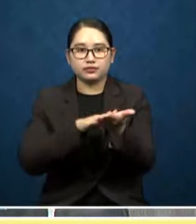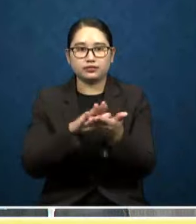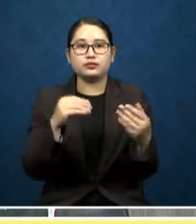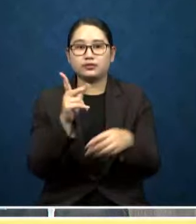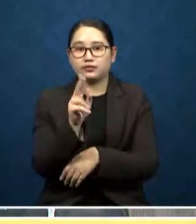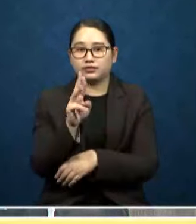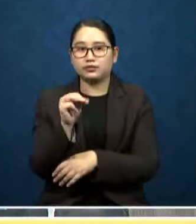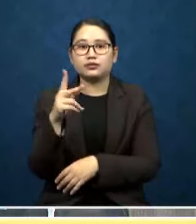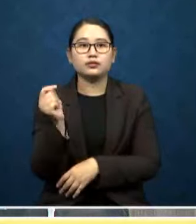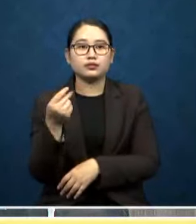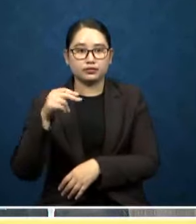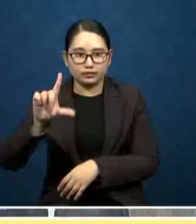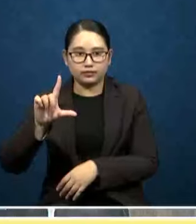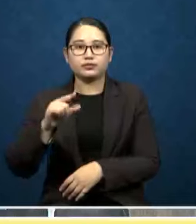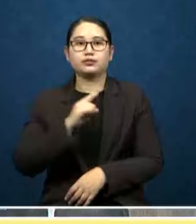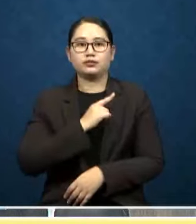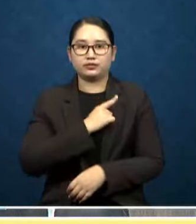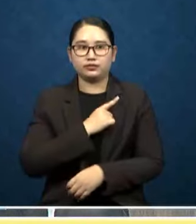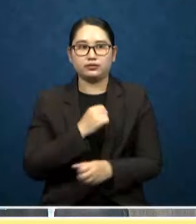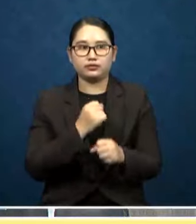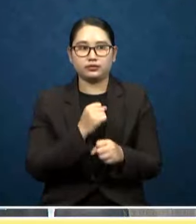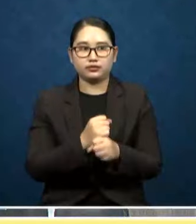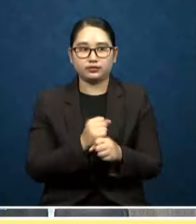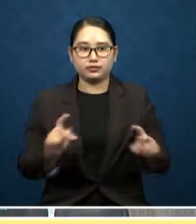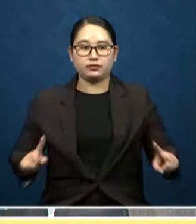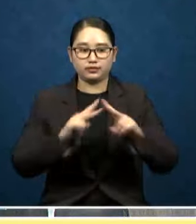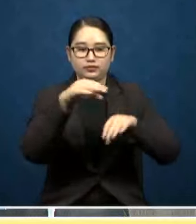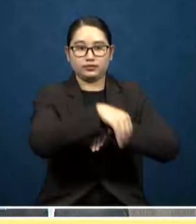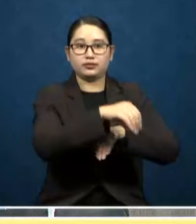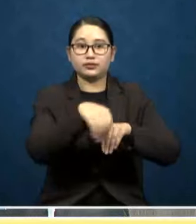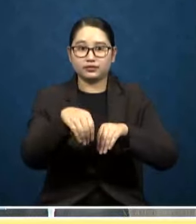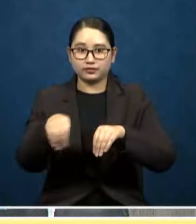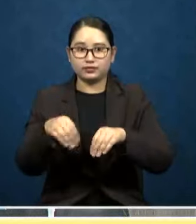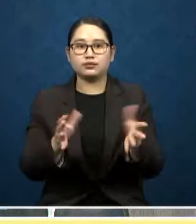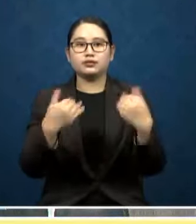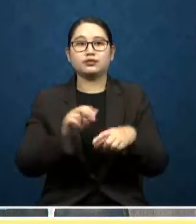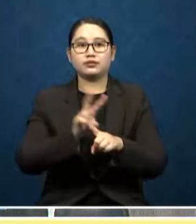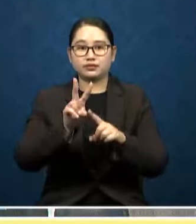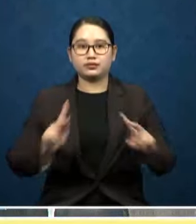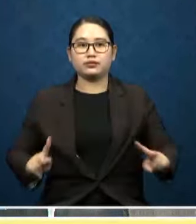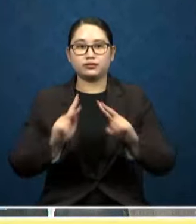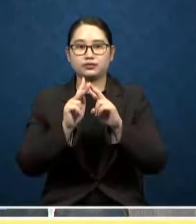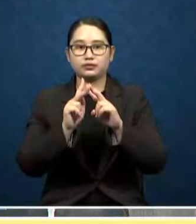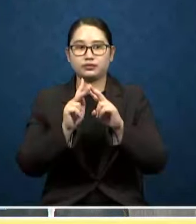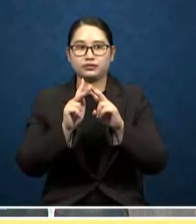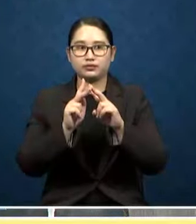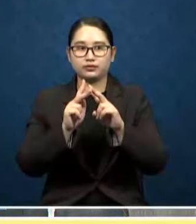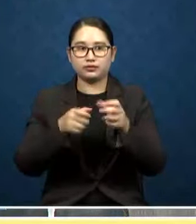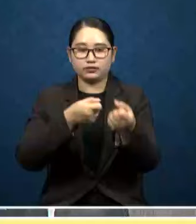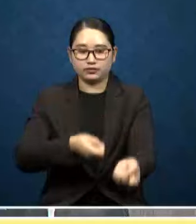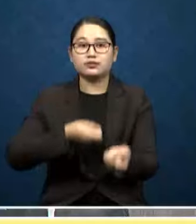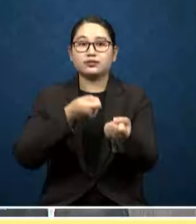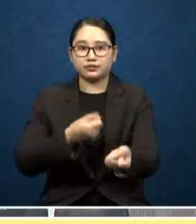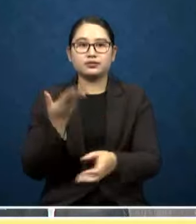หลวงกรมทางหลวงชนบทนี่กระทรวงเกระทรวงคมนาคมกระทรวงที่ 2กระทรวงเกษตรและ